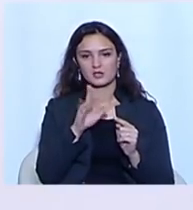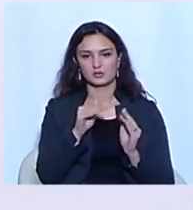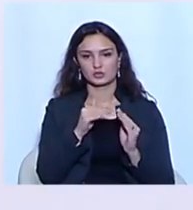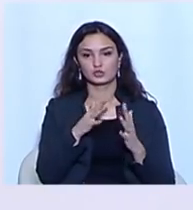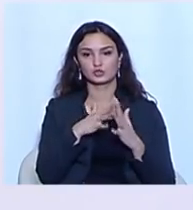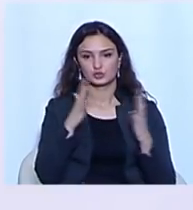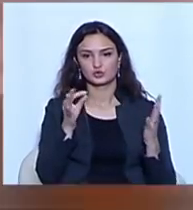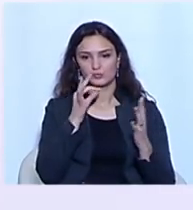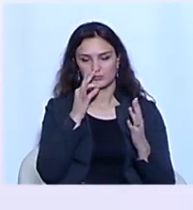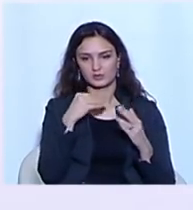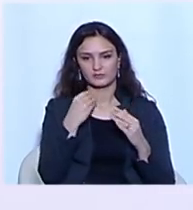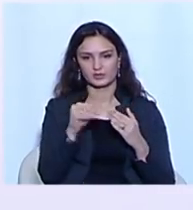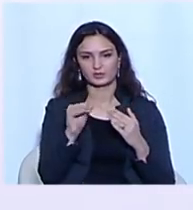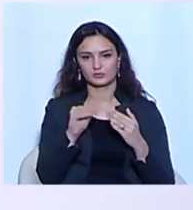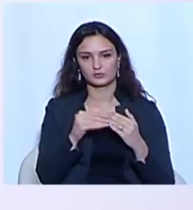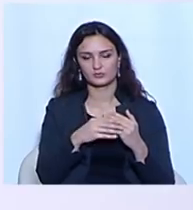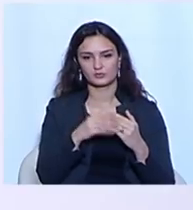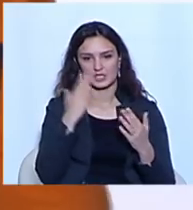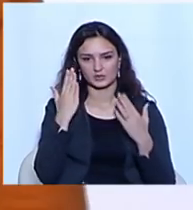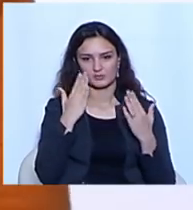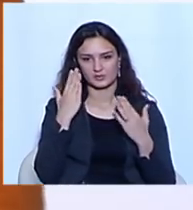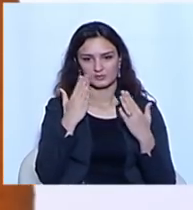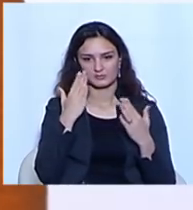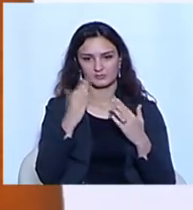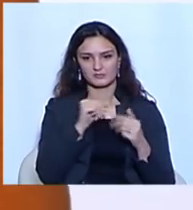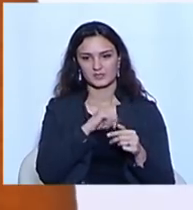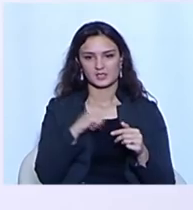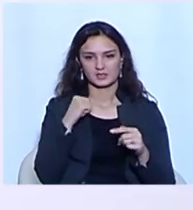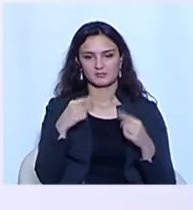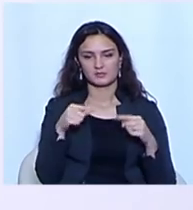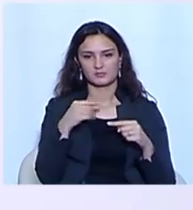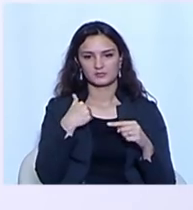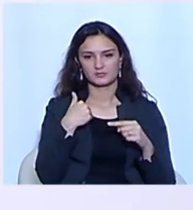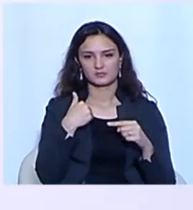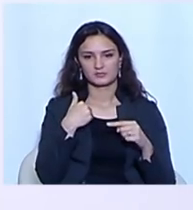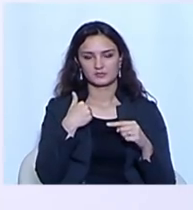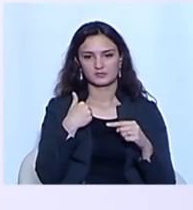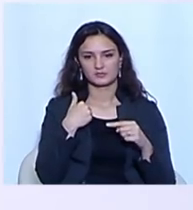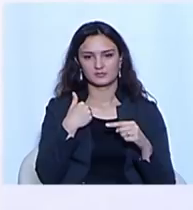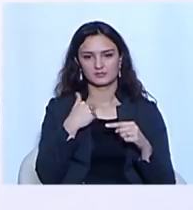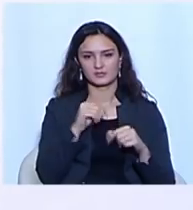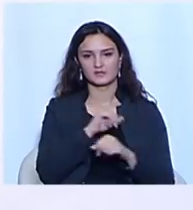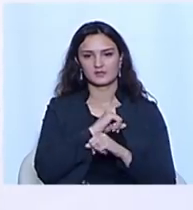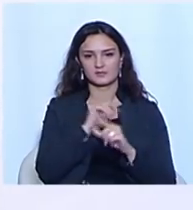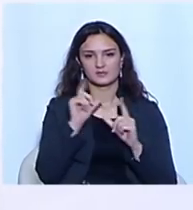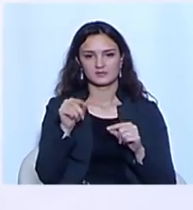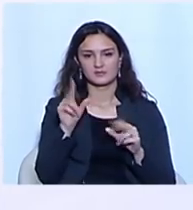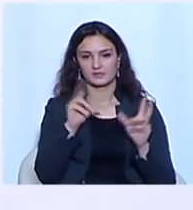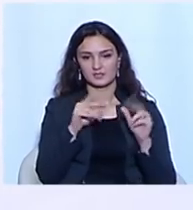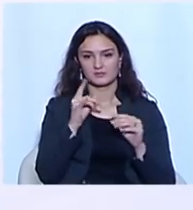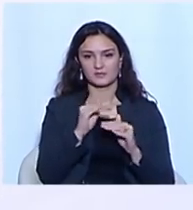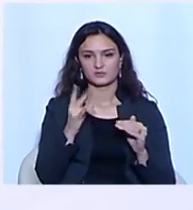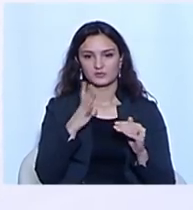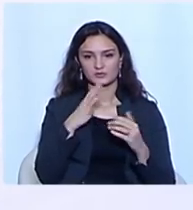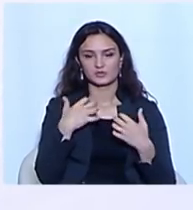სახლი გექნებაო მაშინ. გართობა. გართობა. მაიკა მინდა ფეხბურთის და დასაჯერებლად წასვლა. თვლი რომ ბავშვს უნდა